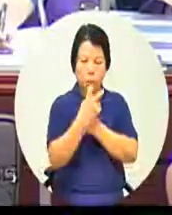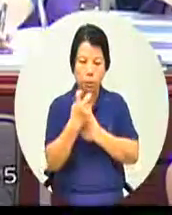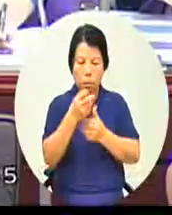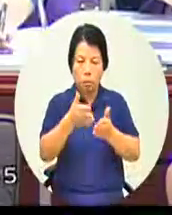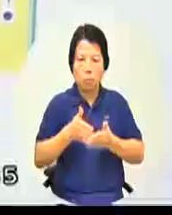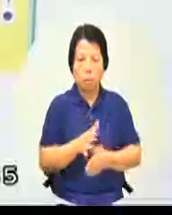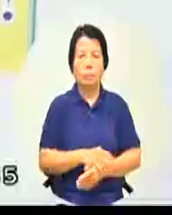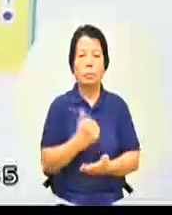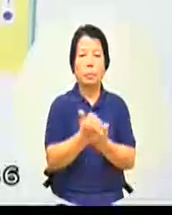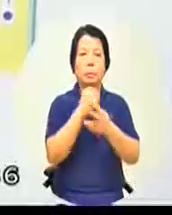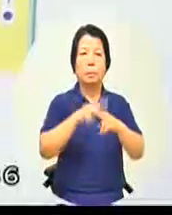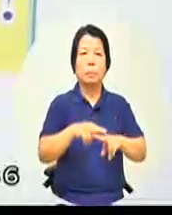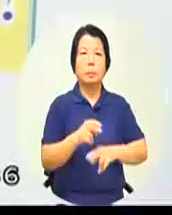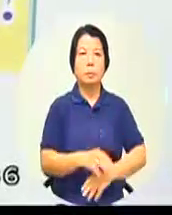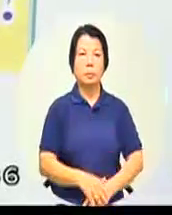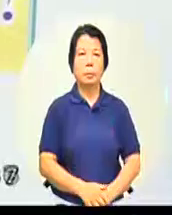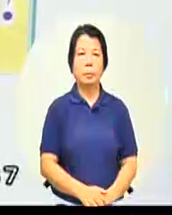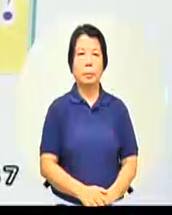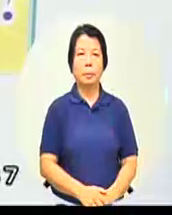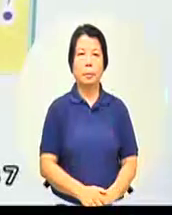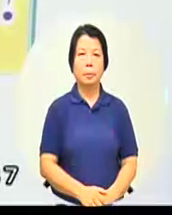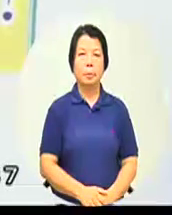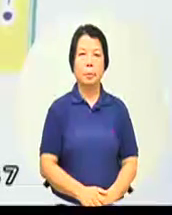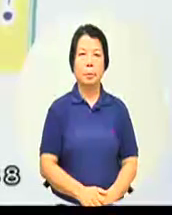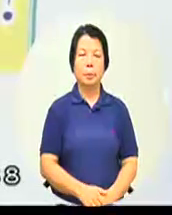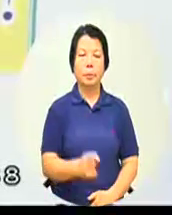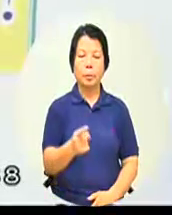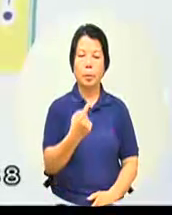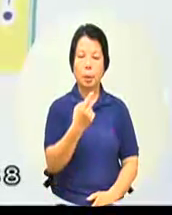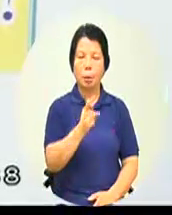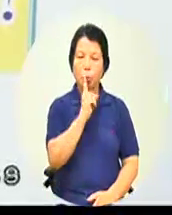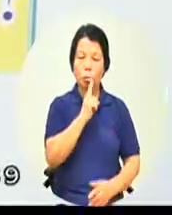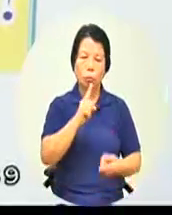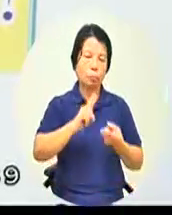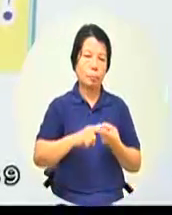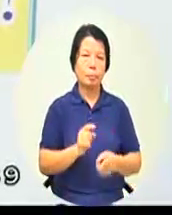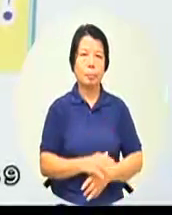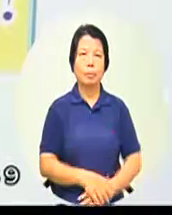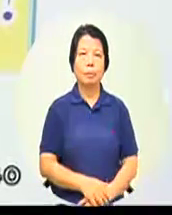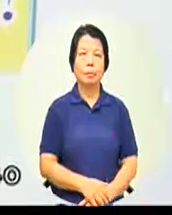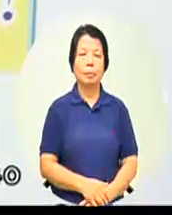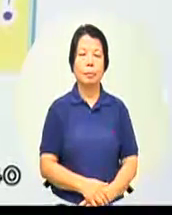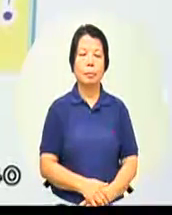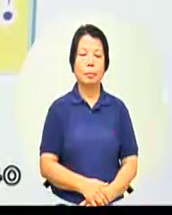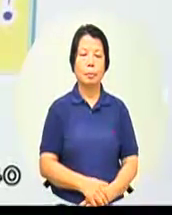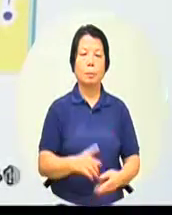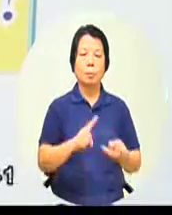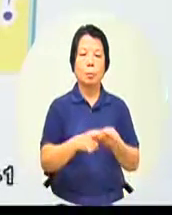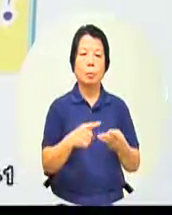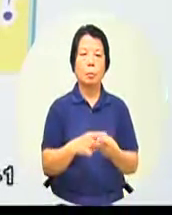了。 请坐。你有讲良心话，王副局长。